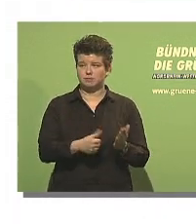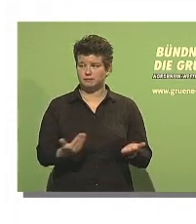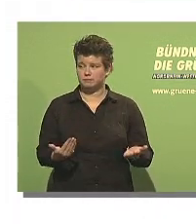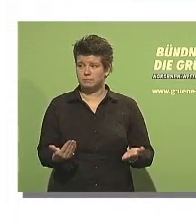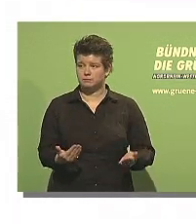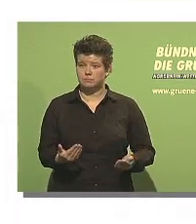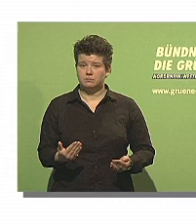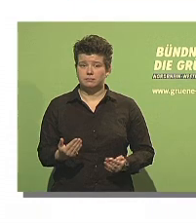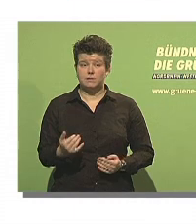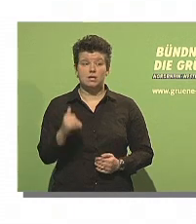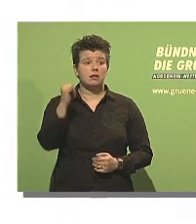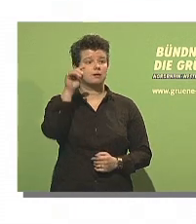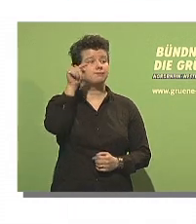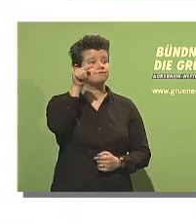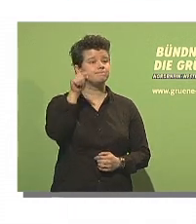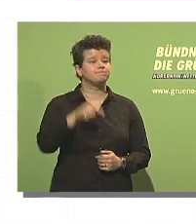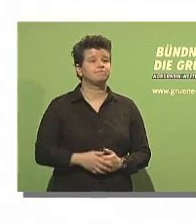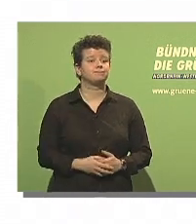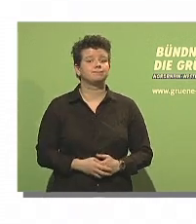Wo gibt es Probleme?